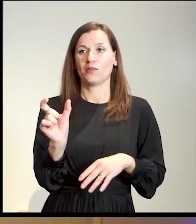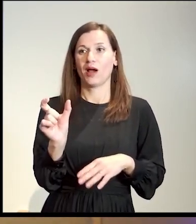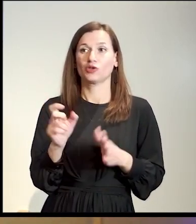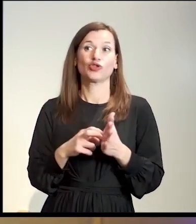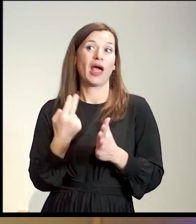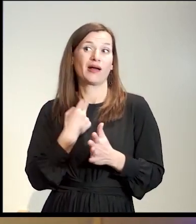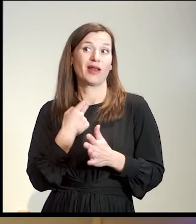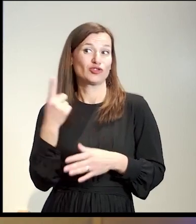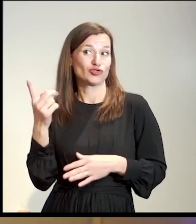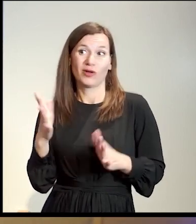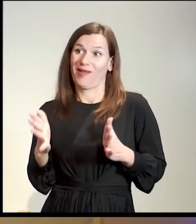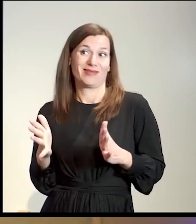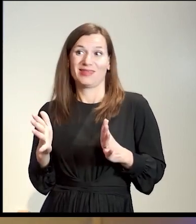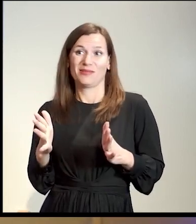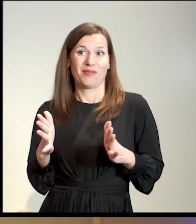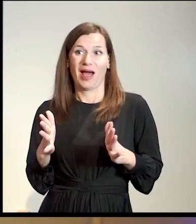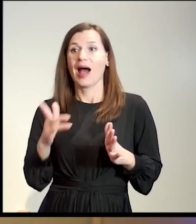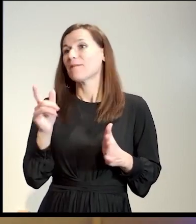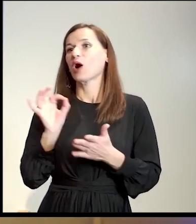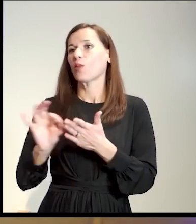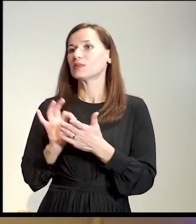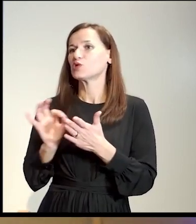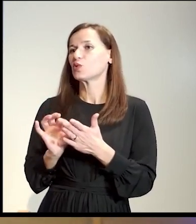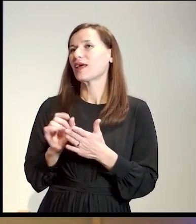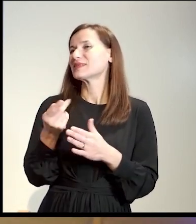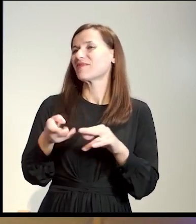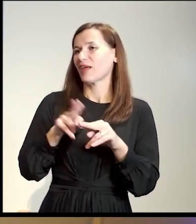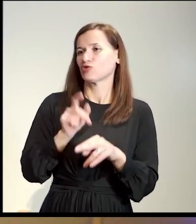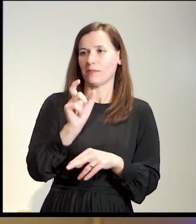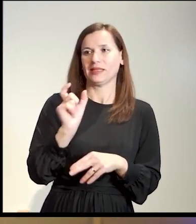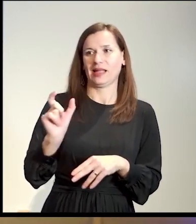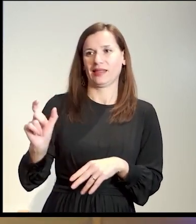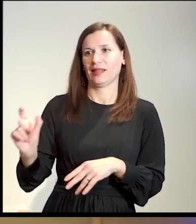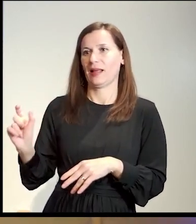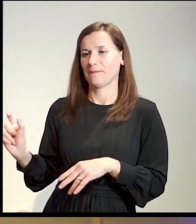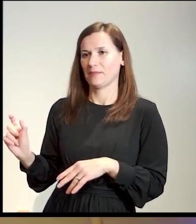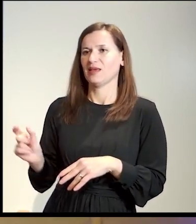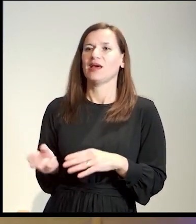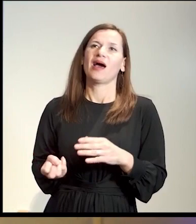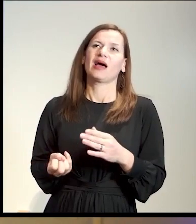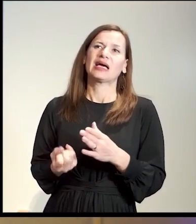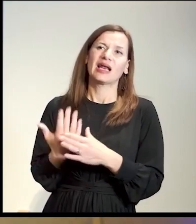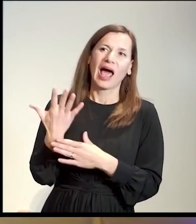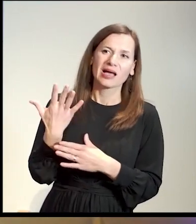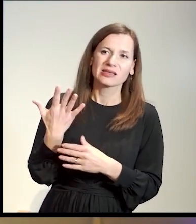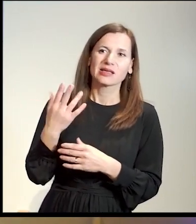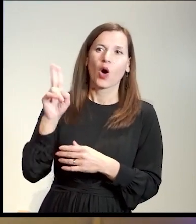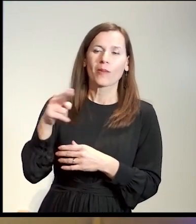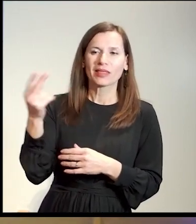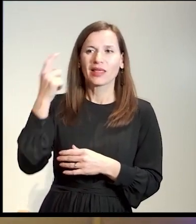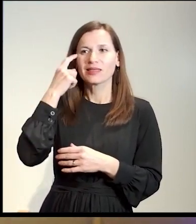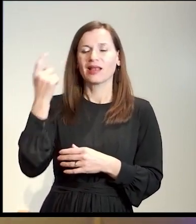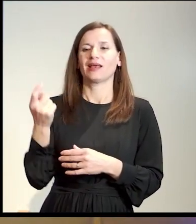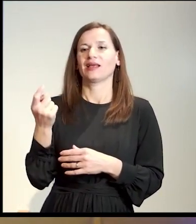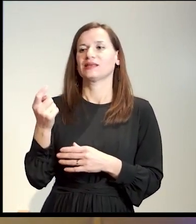angleščina še nima, ampak ga opisuje z več besedami. Kreacija umetne inteligence,